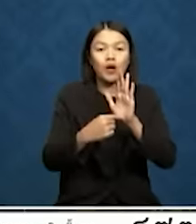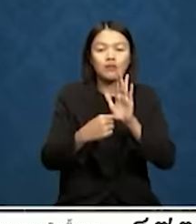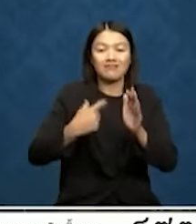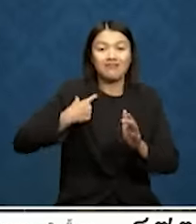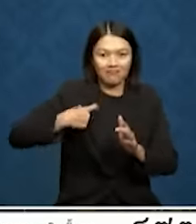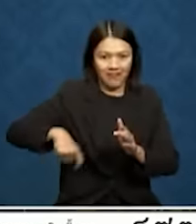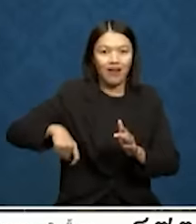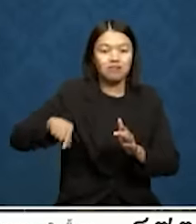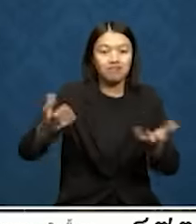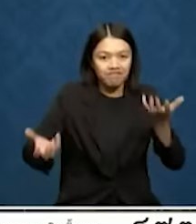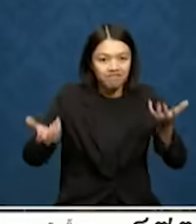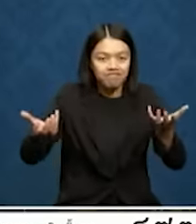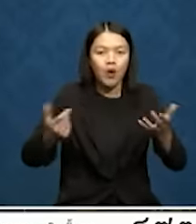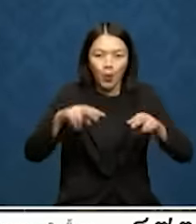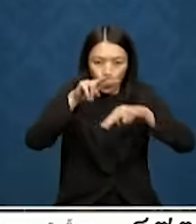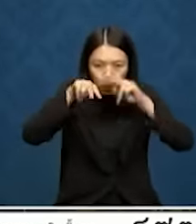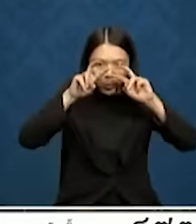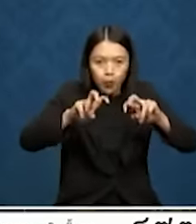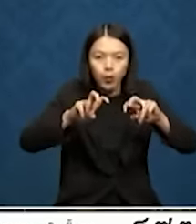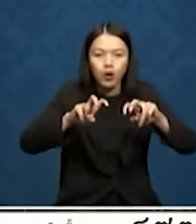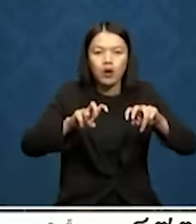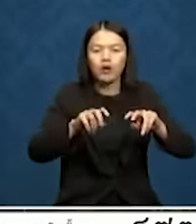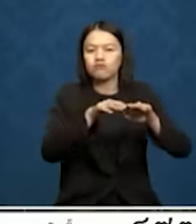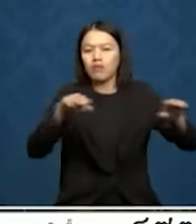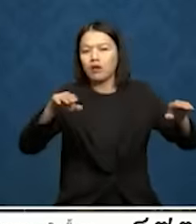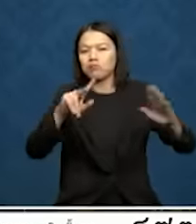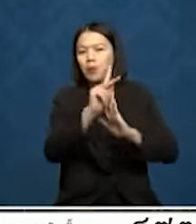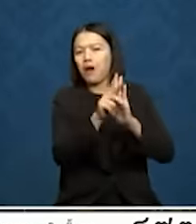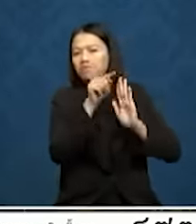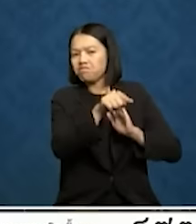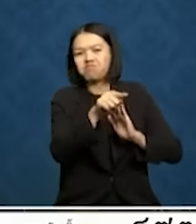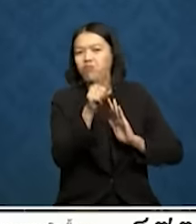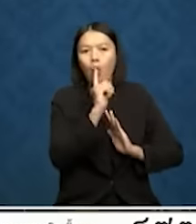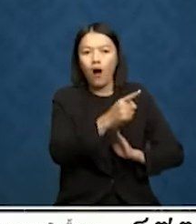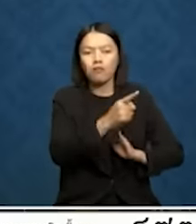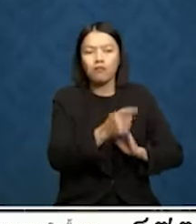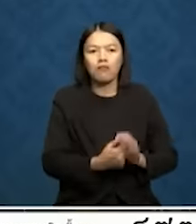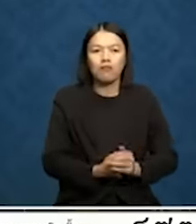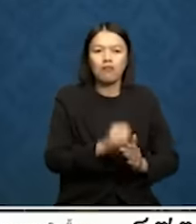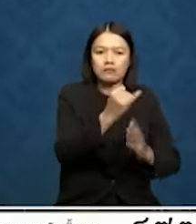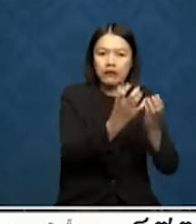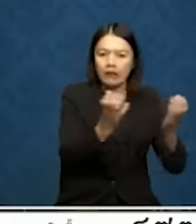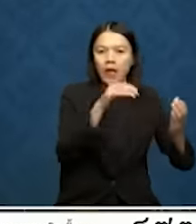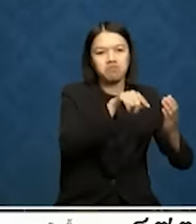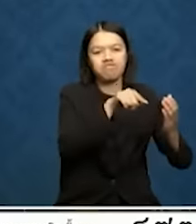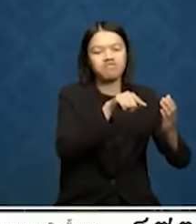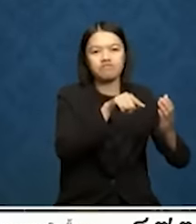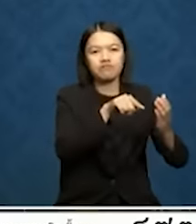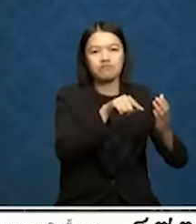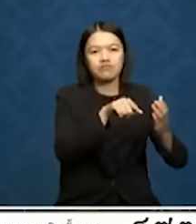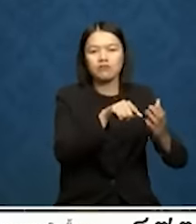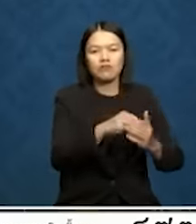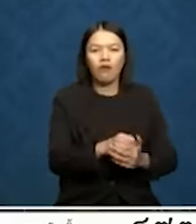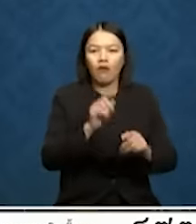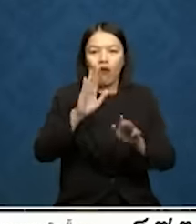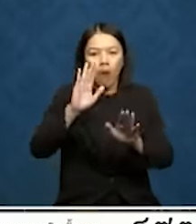การมาใช้วินิจฉัยโดยใช้มาตรวัดทางกฎหมายมาตรวัดทางจริยธรรมเป็นมาตรวัดที่ปัจเจก